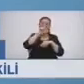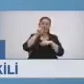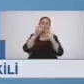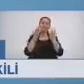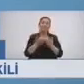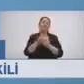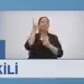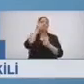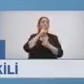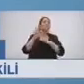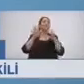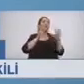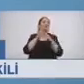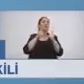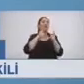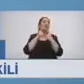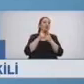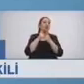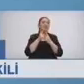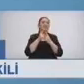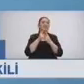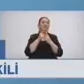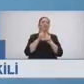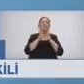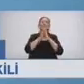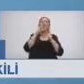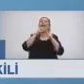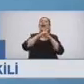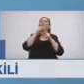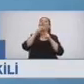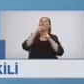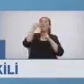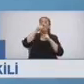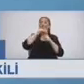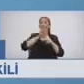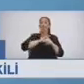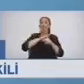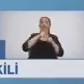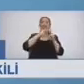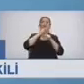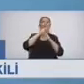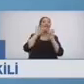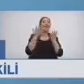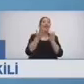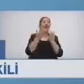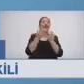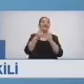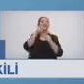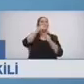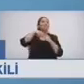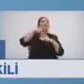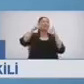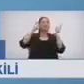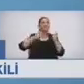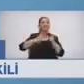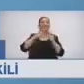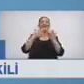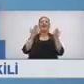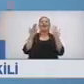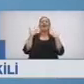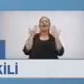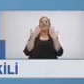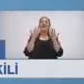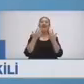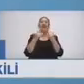Bey'in konuşmasının büyük bir bölümünü şehir içinde yaptığı, insanların hava alacağı, şehrin